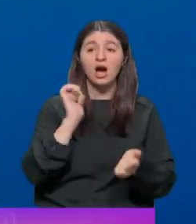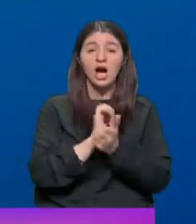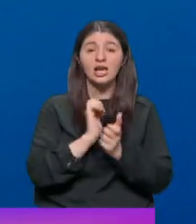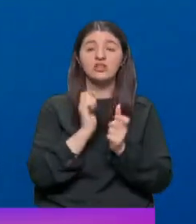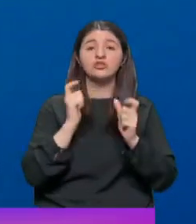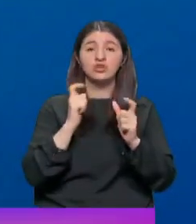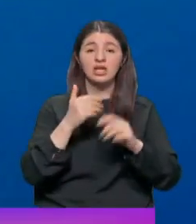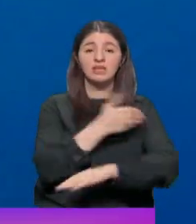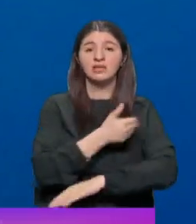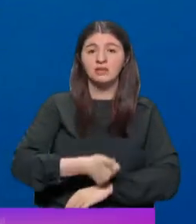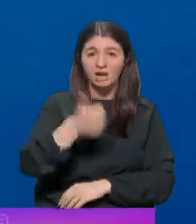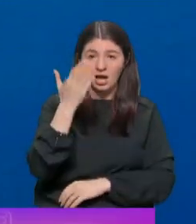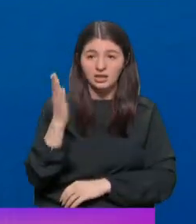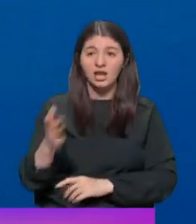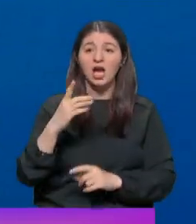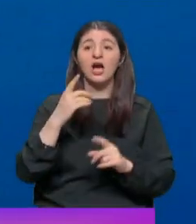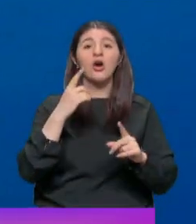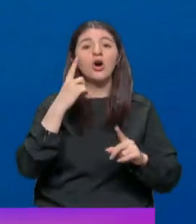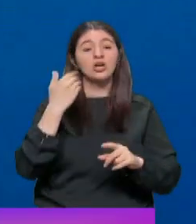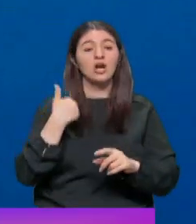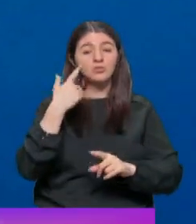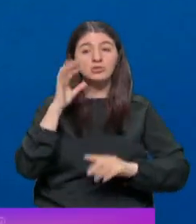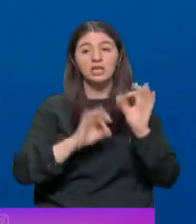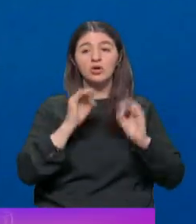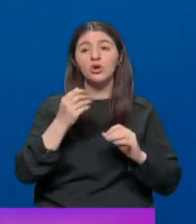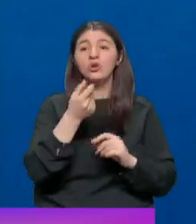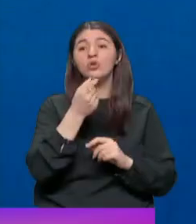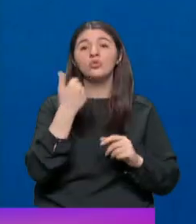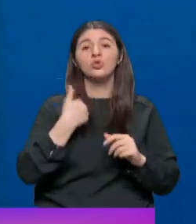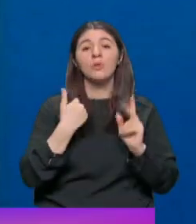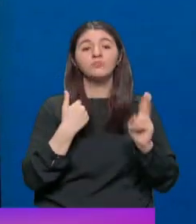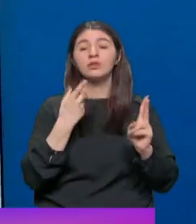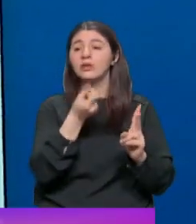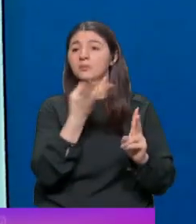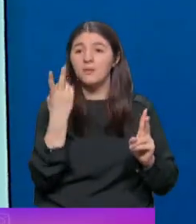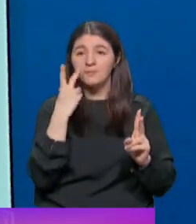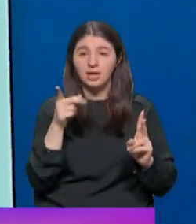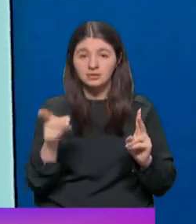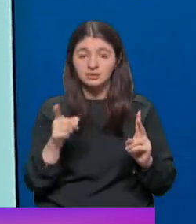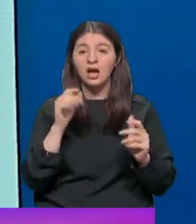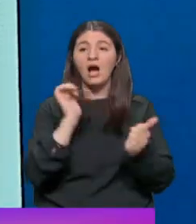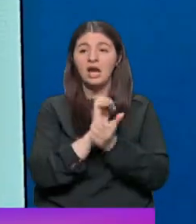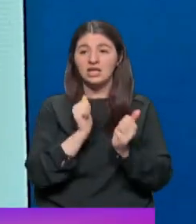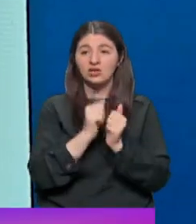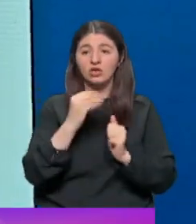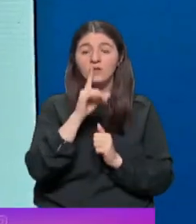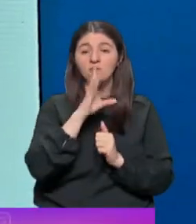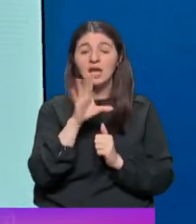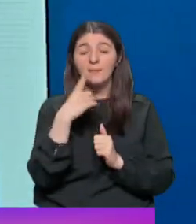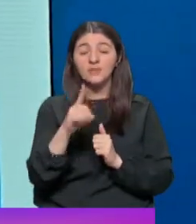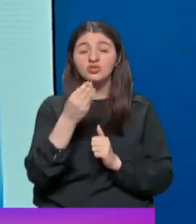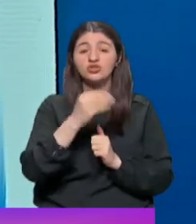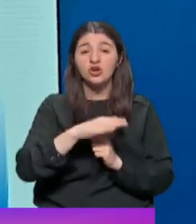Aile ve Sosyal Hizmetler Bakanlığı ile Kamu Denetçiliği Kurumu'nun verilerine baktık. Bugün ailesinin yanında olan 150